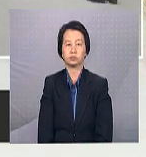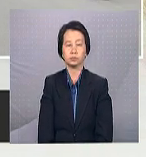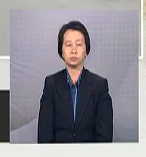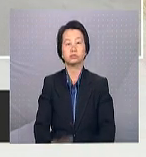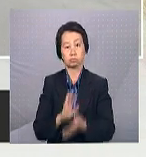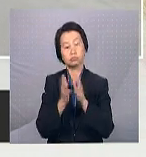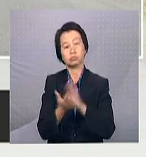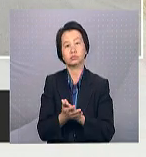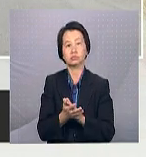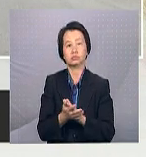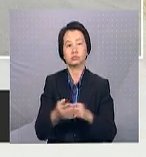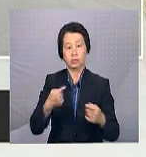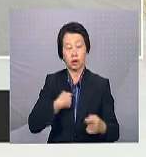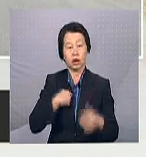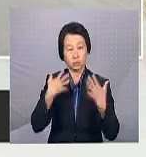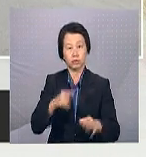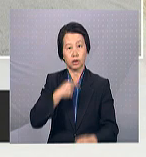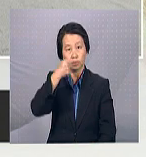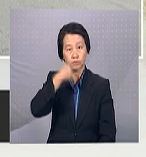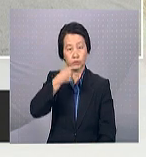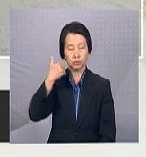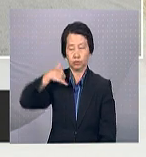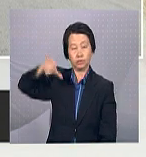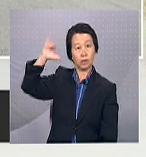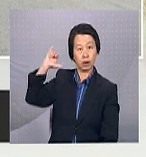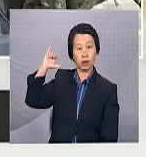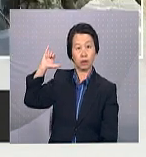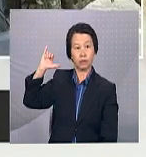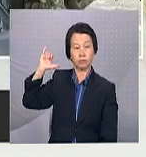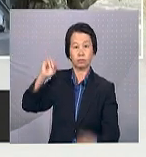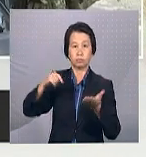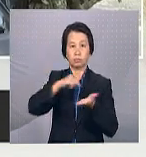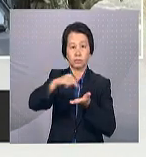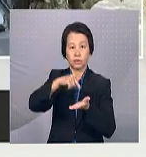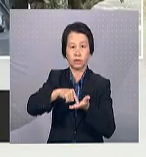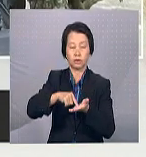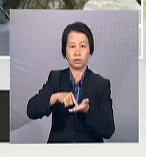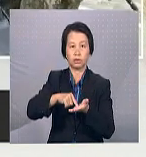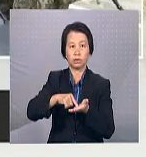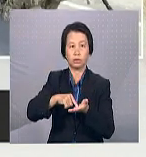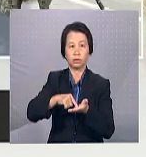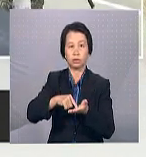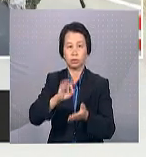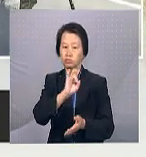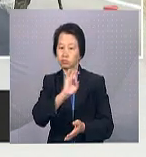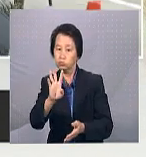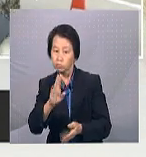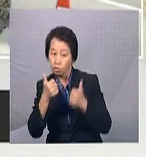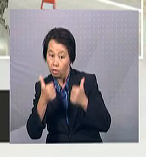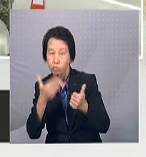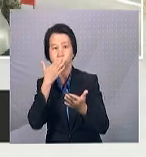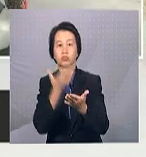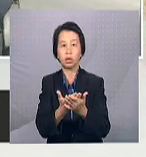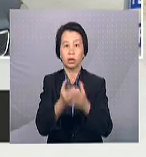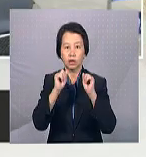Jadi saya dah sebut semalam bahawa ini merupakan satu trend yang baik